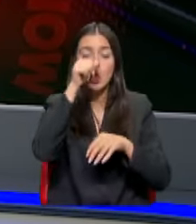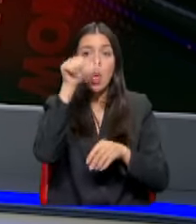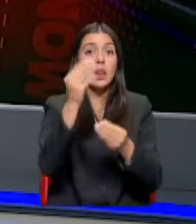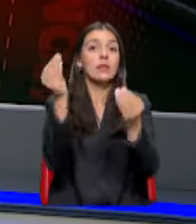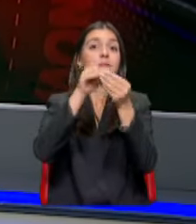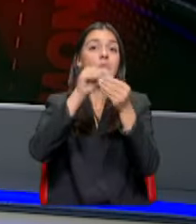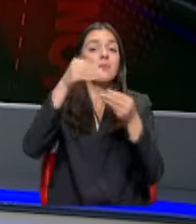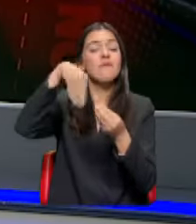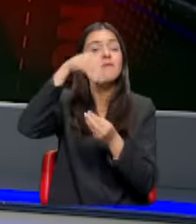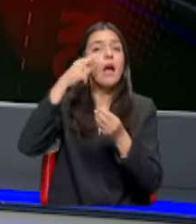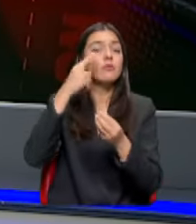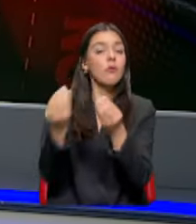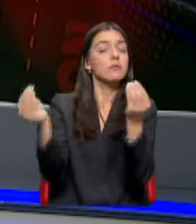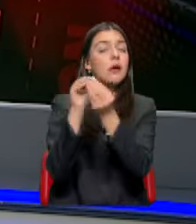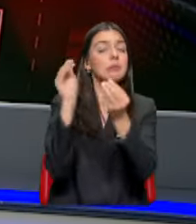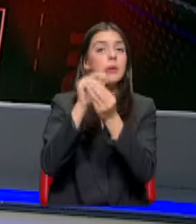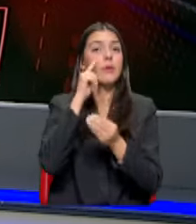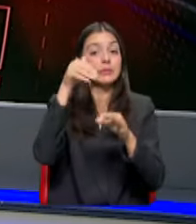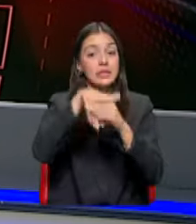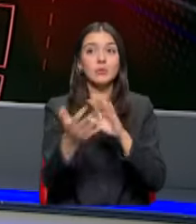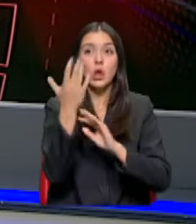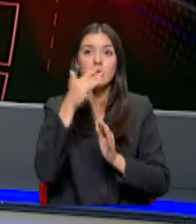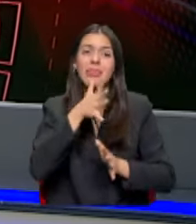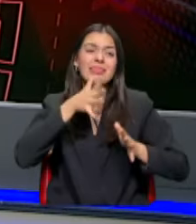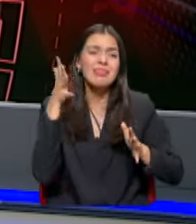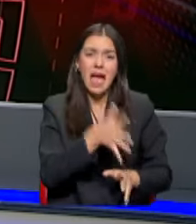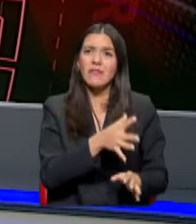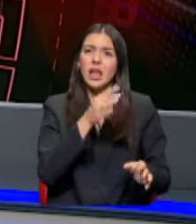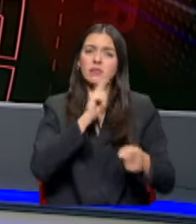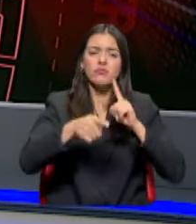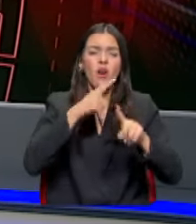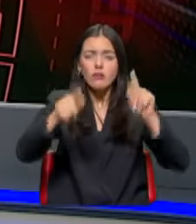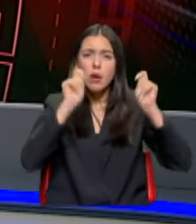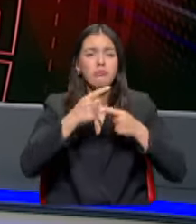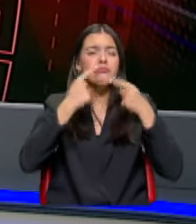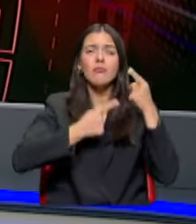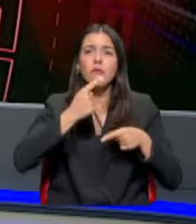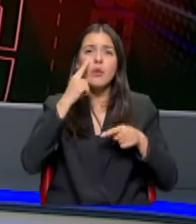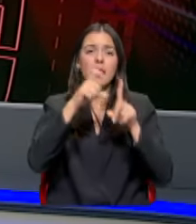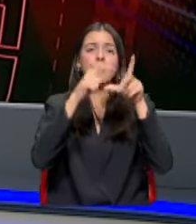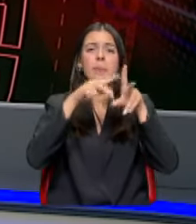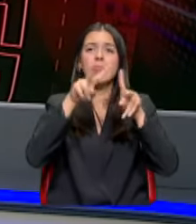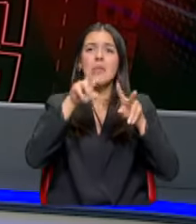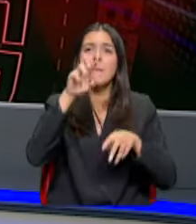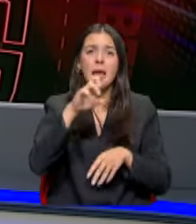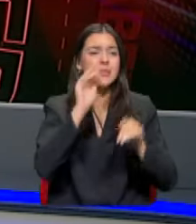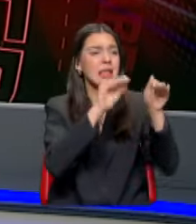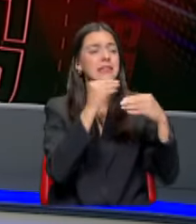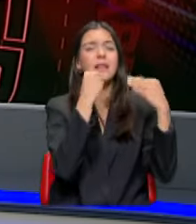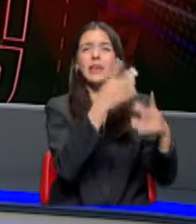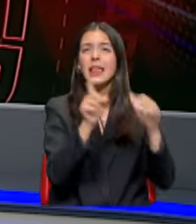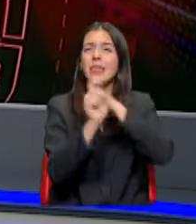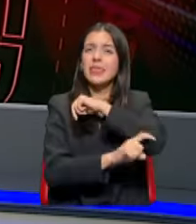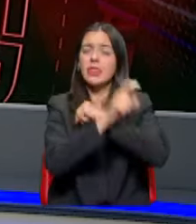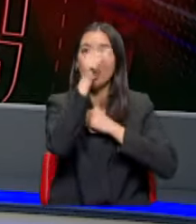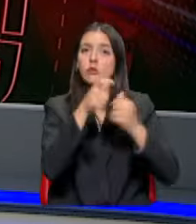zamlandırılır, faizler arttırılır vesaire. Seçimden önce nefret siyaseti körüklenir. İşte DEM Parti'ye destek verenler